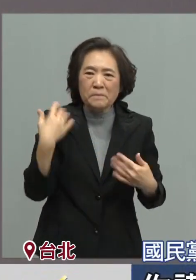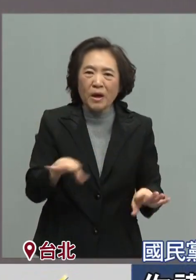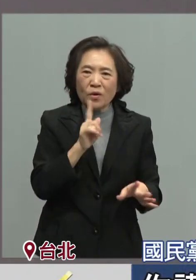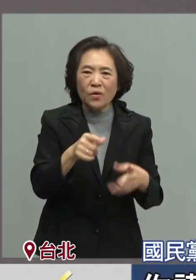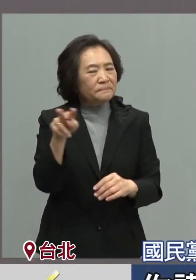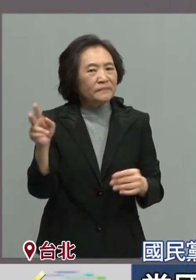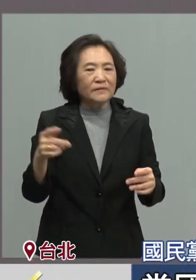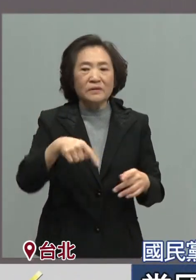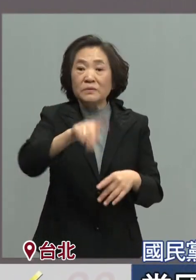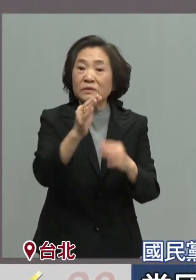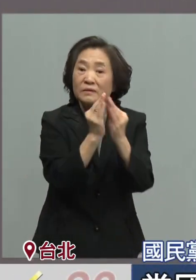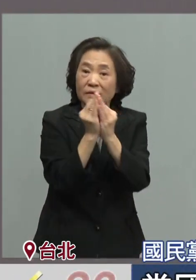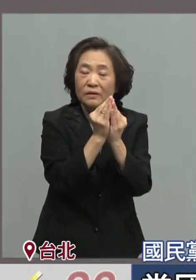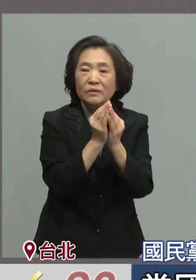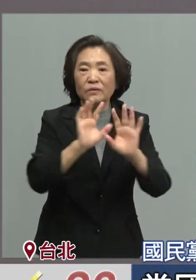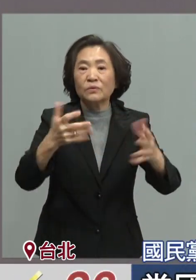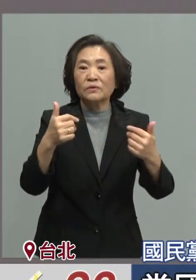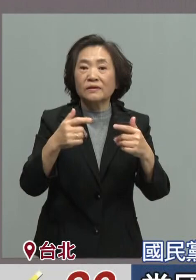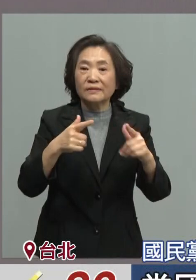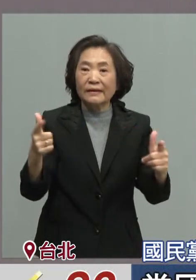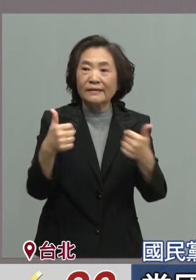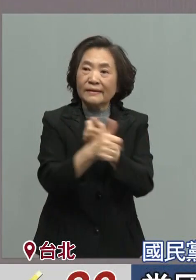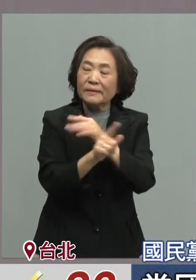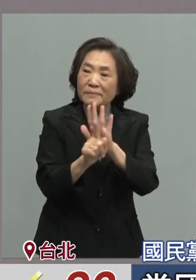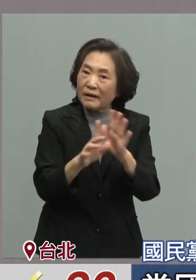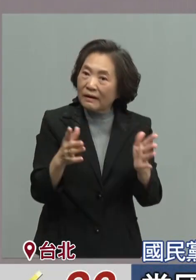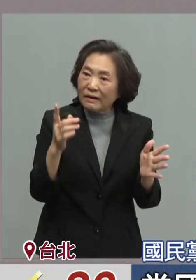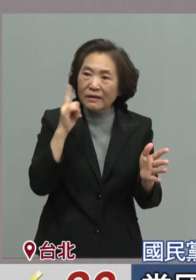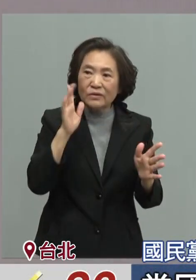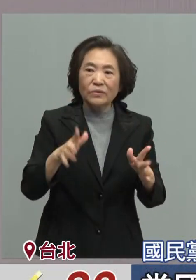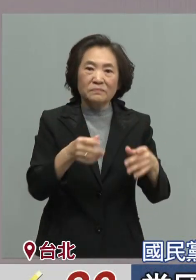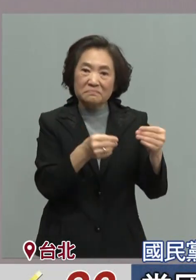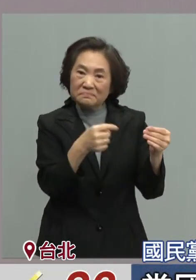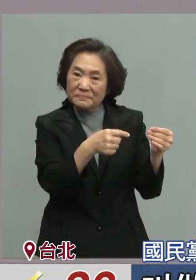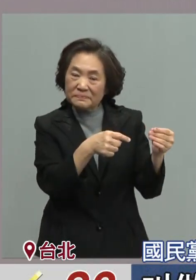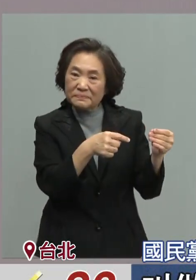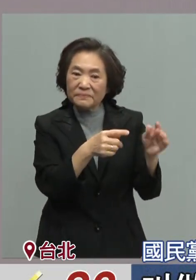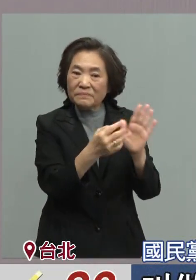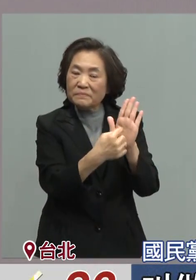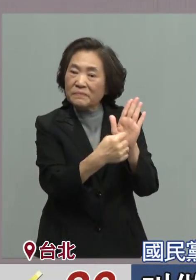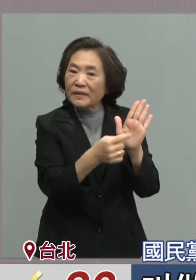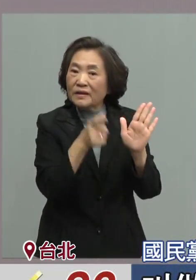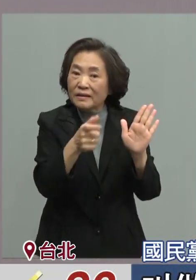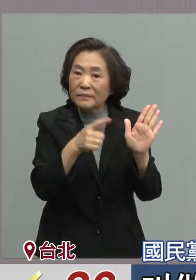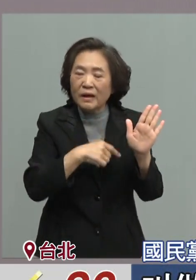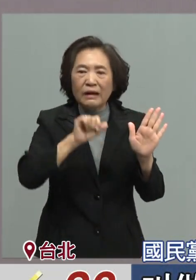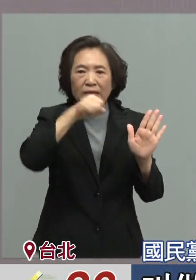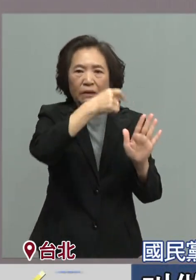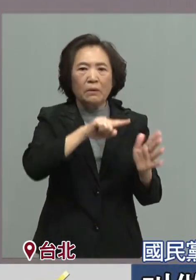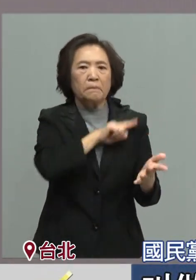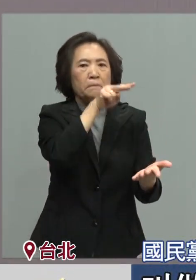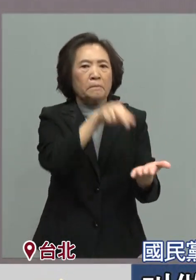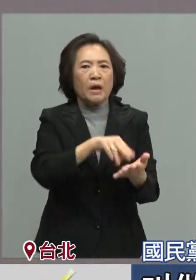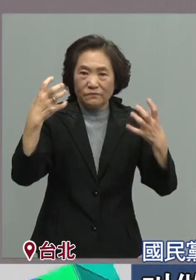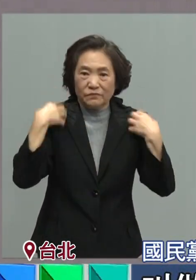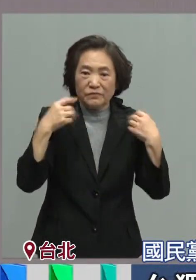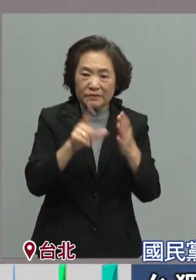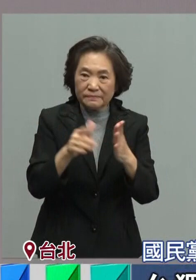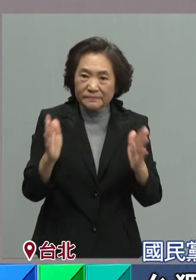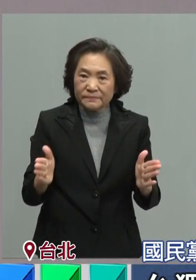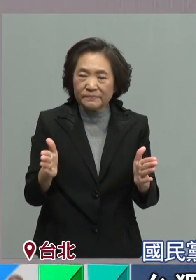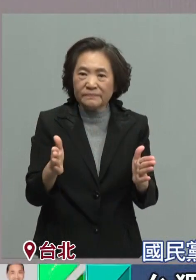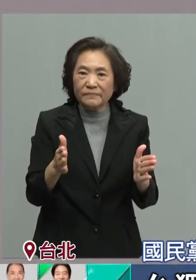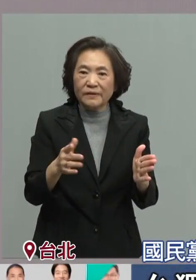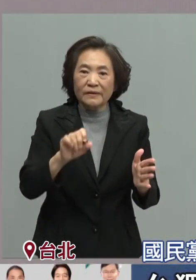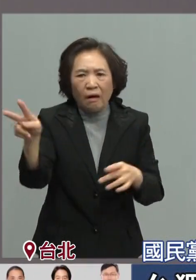保台，做国大代表的时阵，摕一个牌啊，叫做“台独万岁”的台啊，因为台